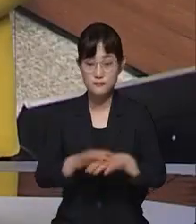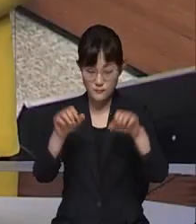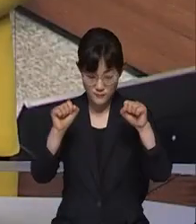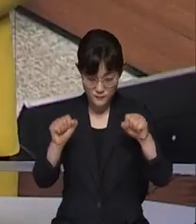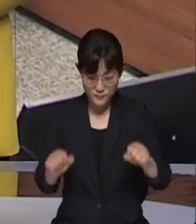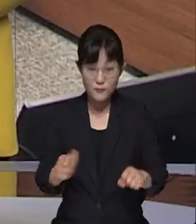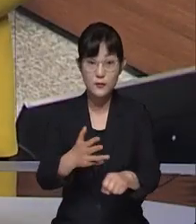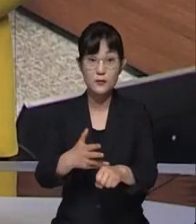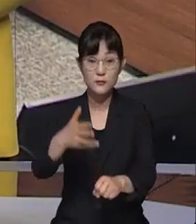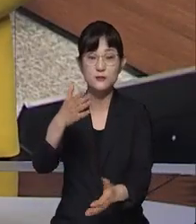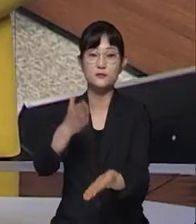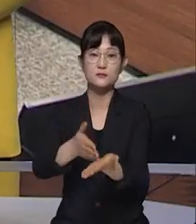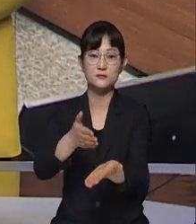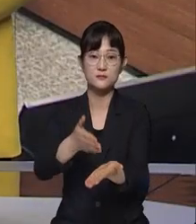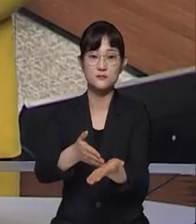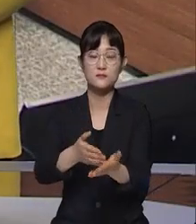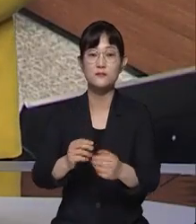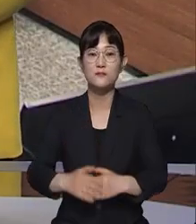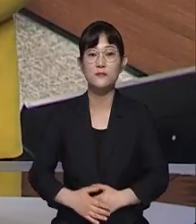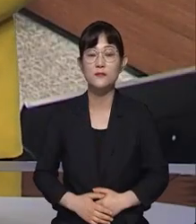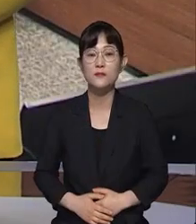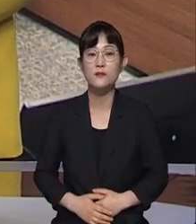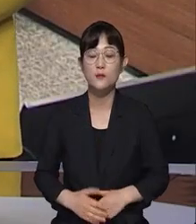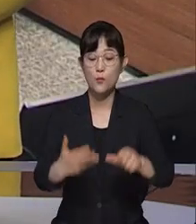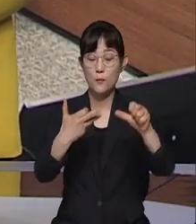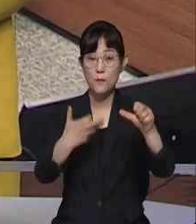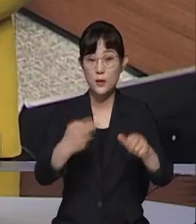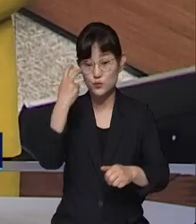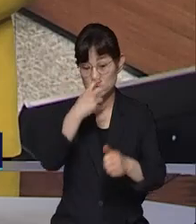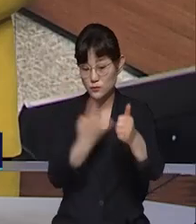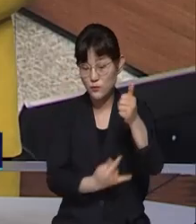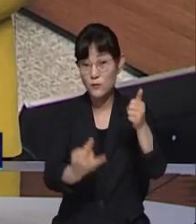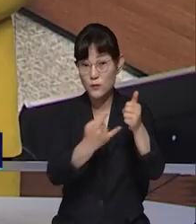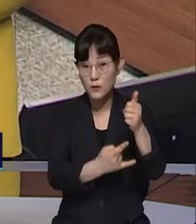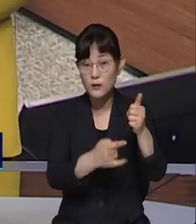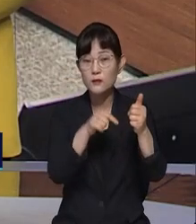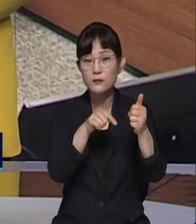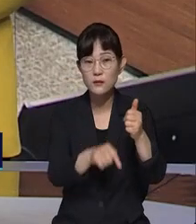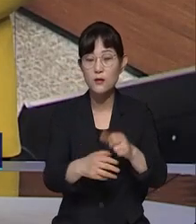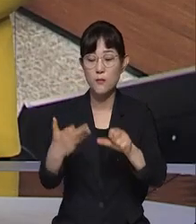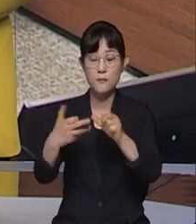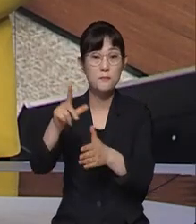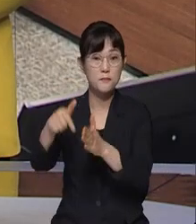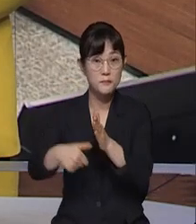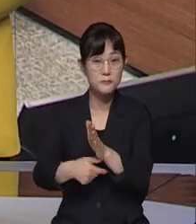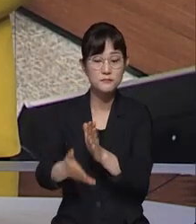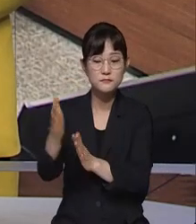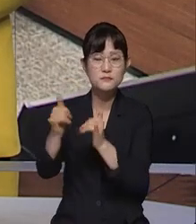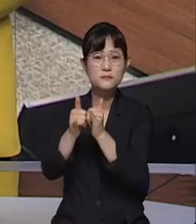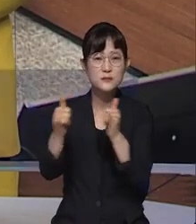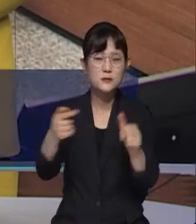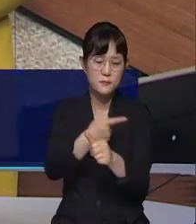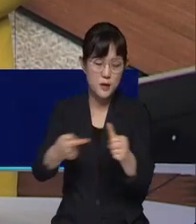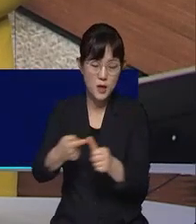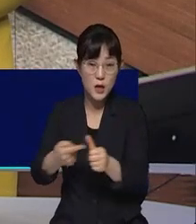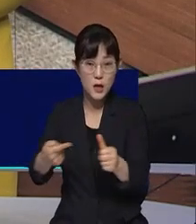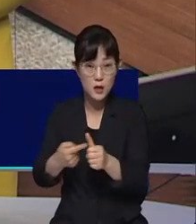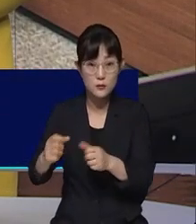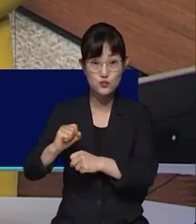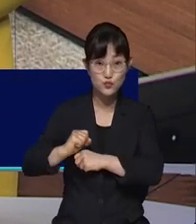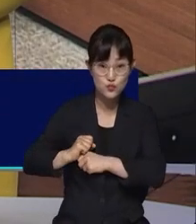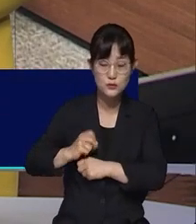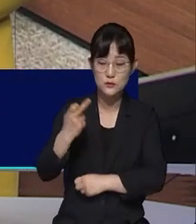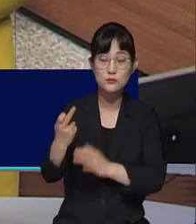여러분 안녕하십니까? KBC 8시 뉴스입니다. 5.18 진상규명조사위원회가 5.18 당시 무고한 시민을 학살한